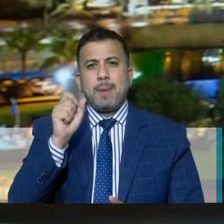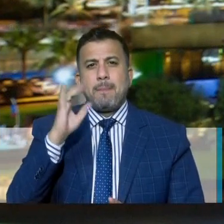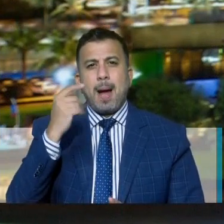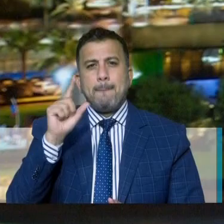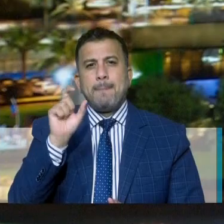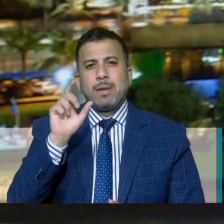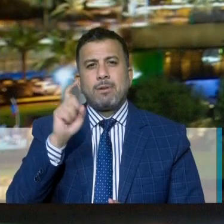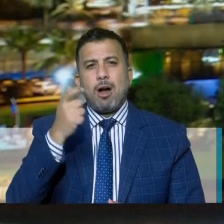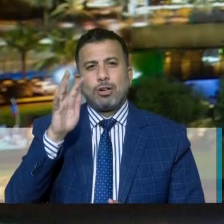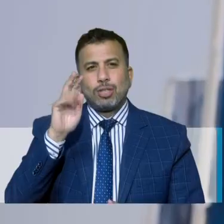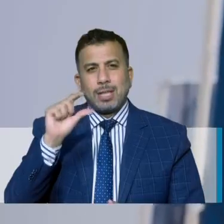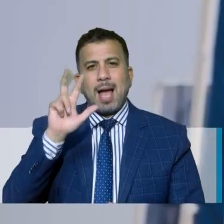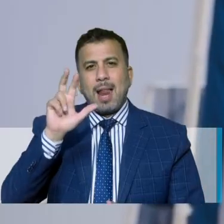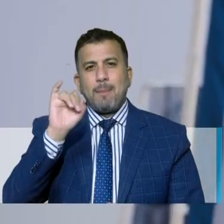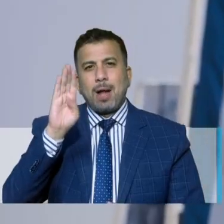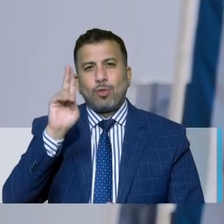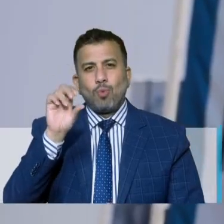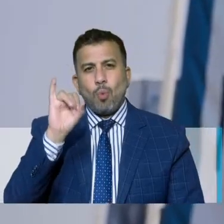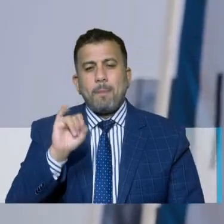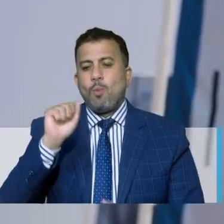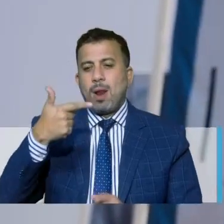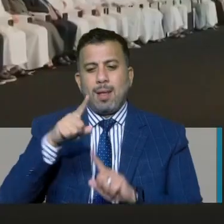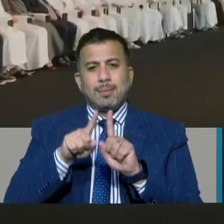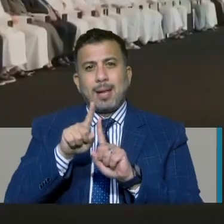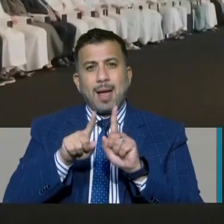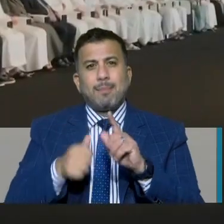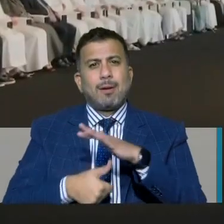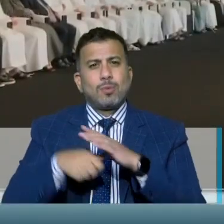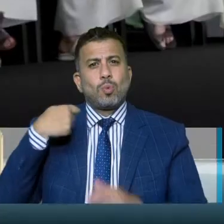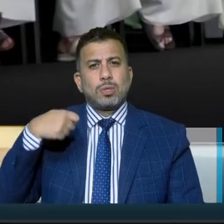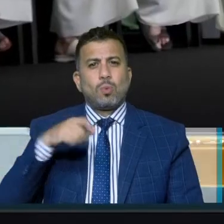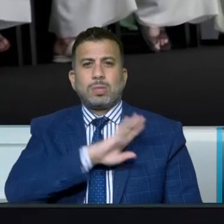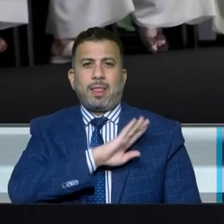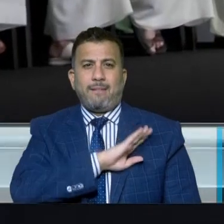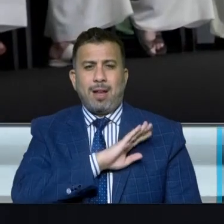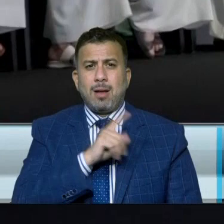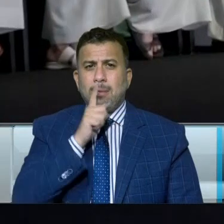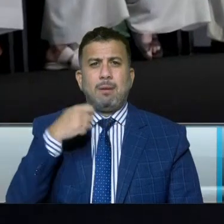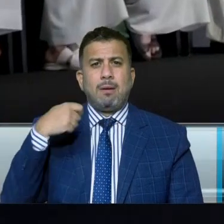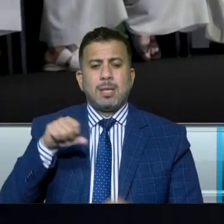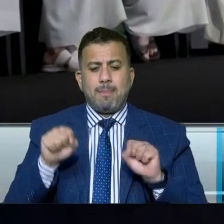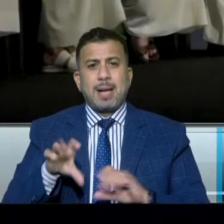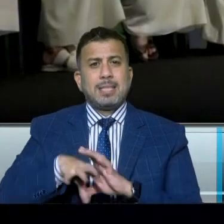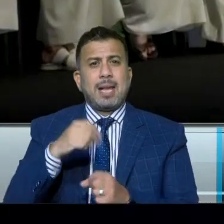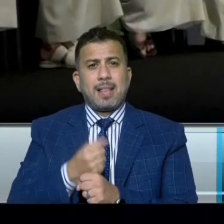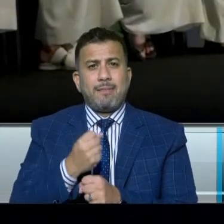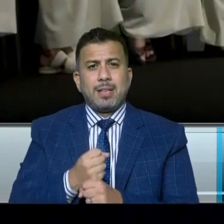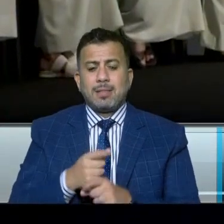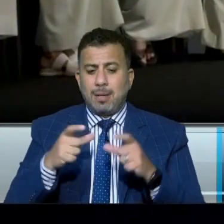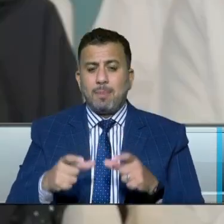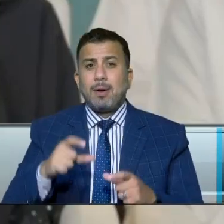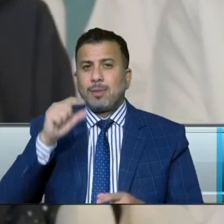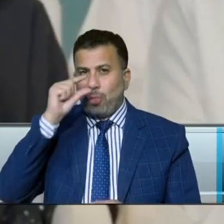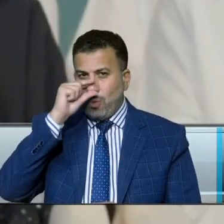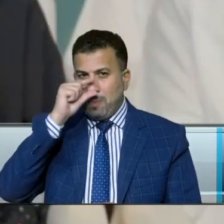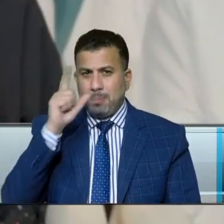بن محمد بن راشد ال مكتوم ولي عهد دبي نائب رئيس مجلس الوزراء وزير الدفاع رئيس المجلس التنفيذي لاماره